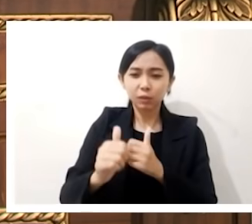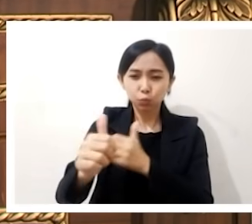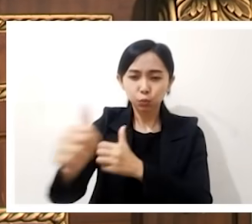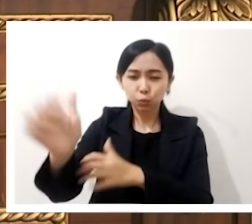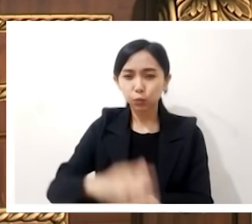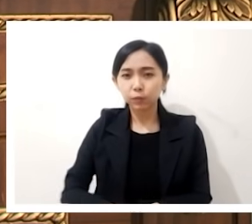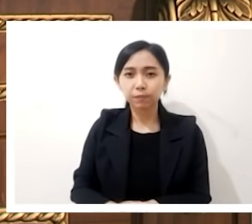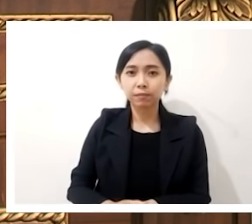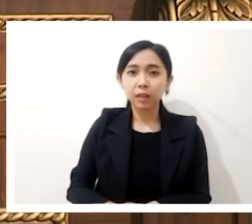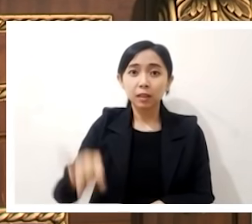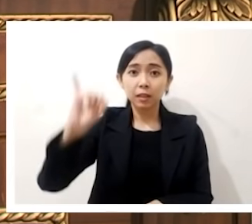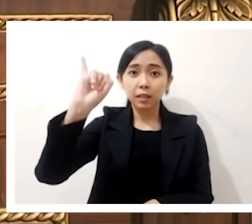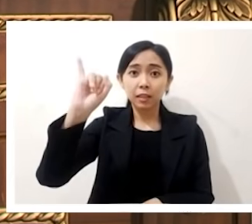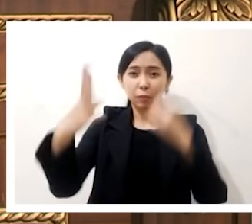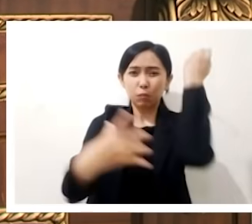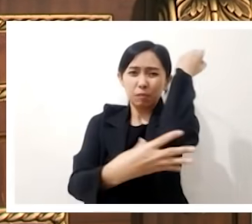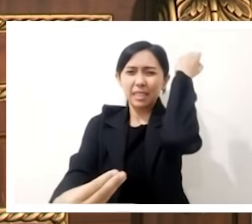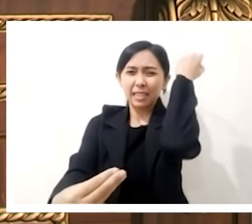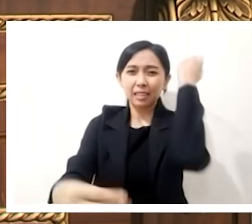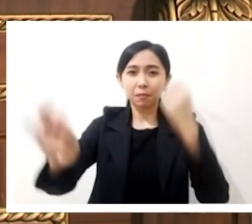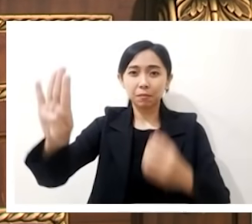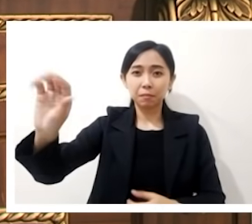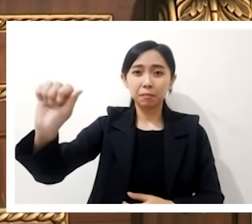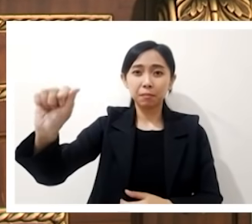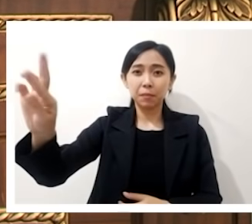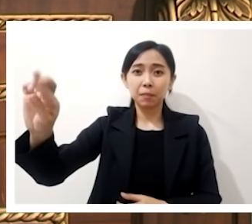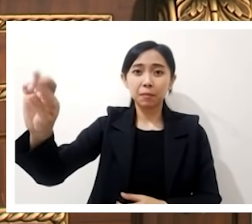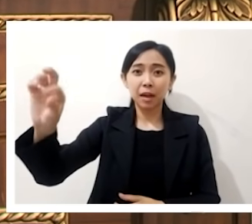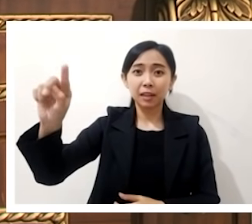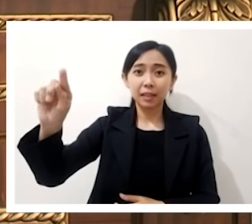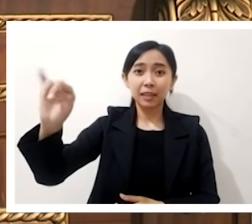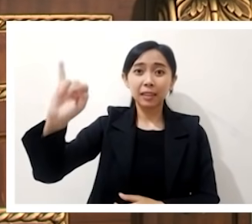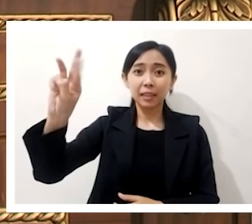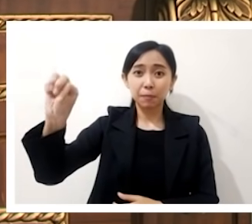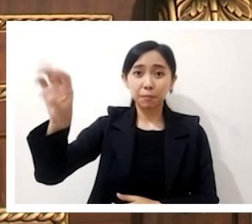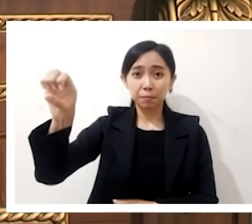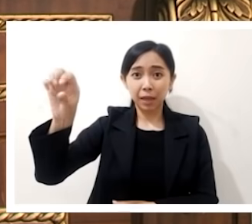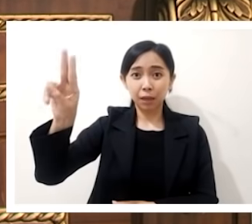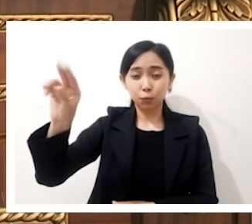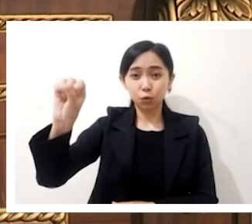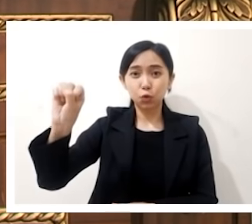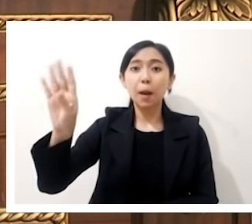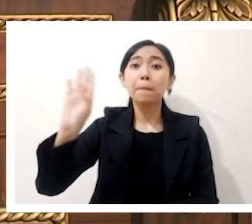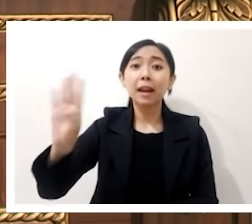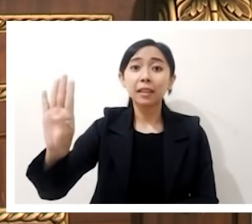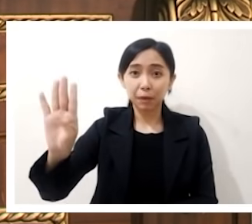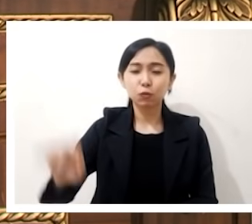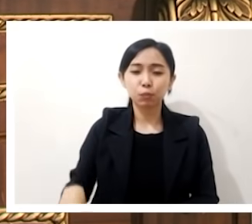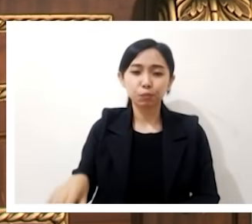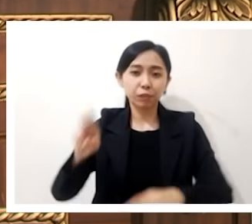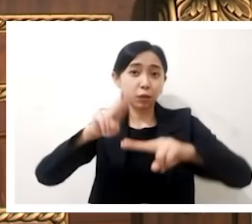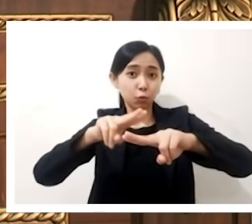yang berbondong-bondong, ada seorang pengemis yang buta bernama Bartimeus, anak Timeus, duduk di pinggir